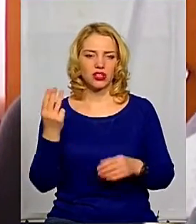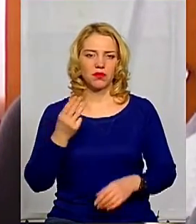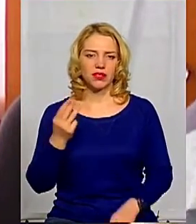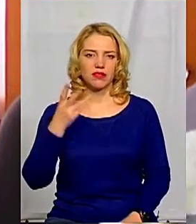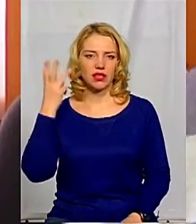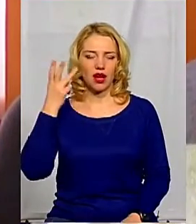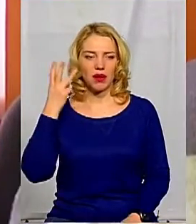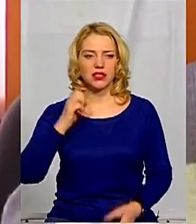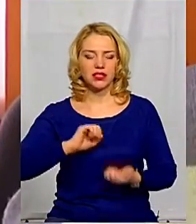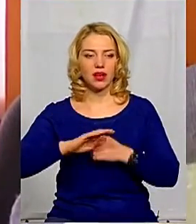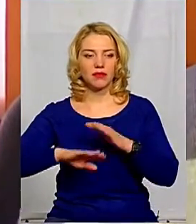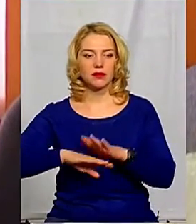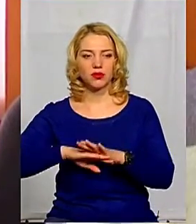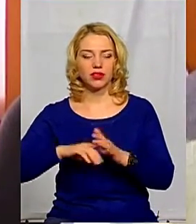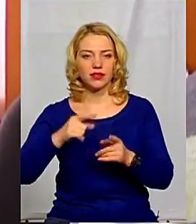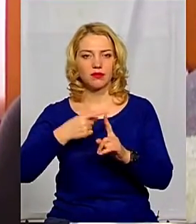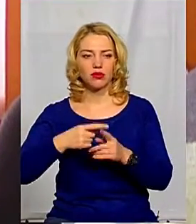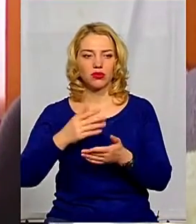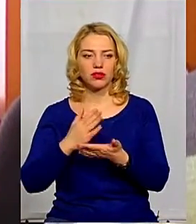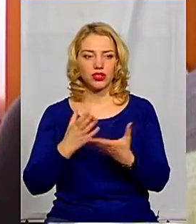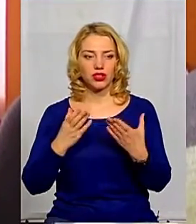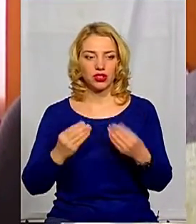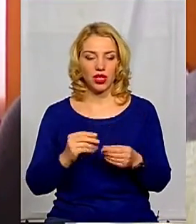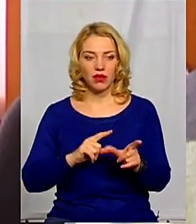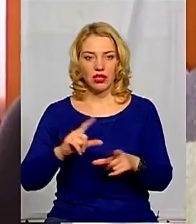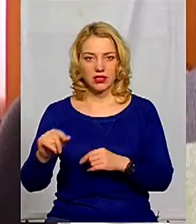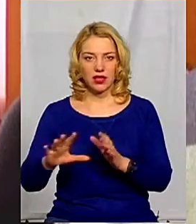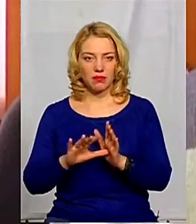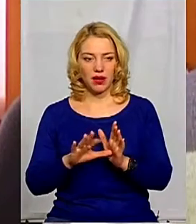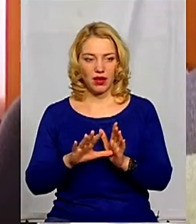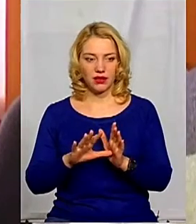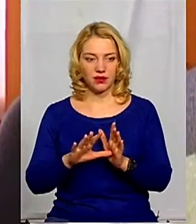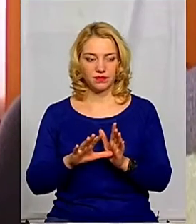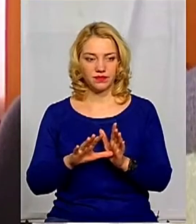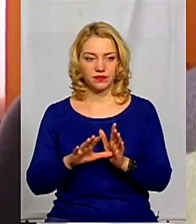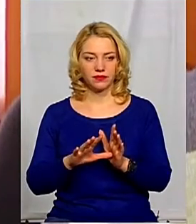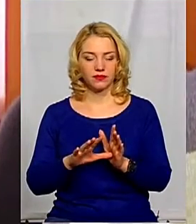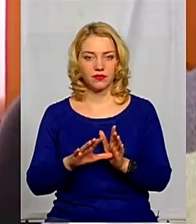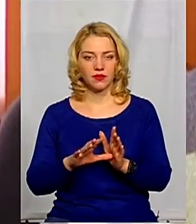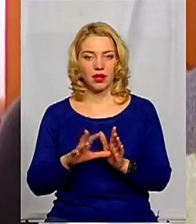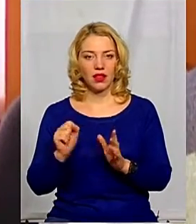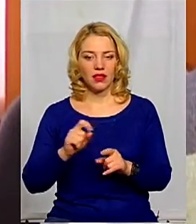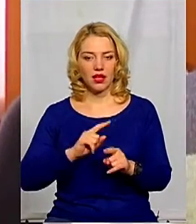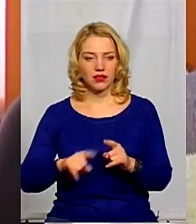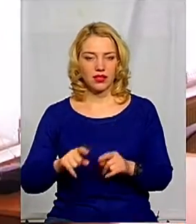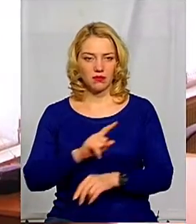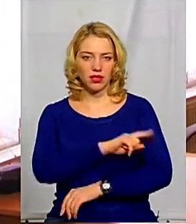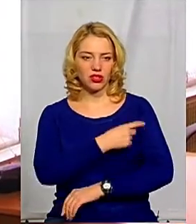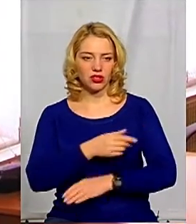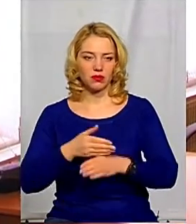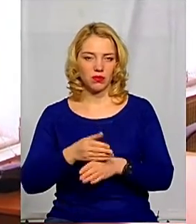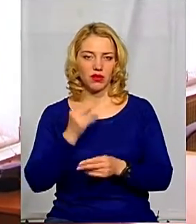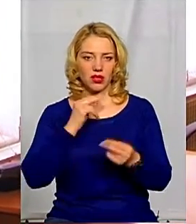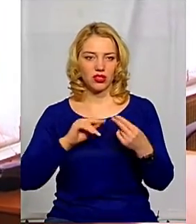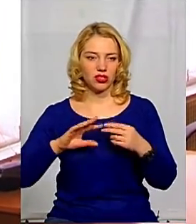і Кам'янець-Подільська, плюс є ще виїзна бригада на екстреній медичній допомозі.